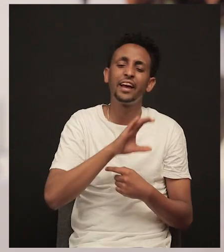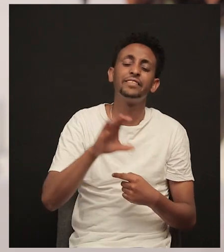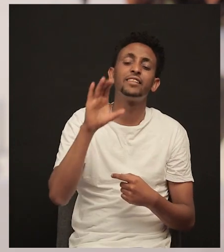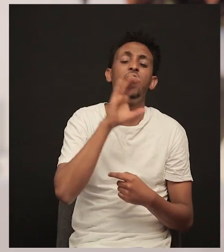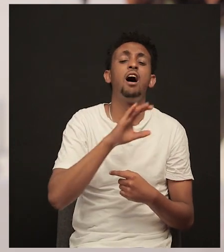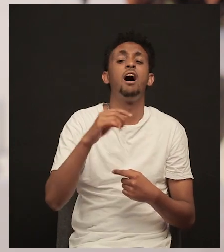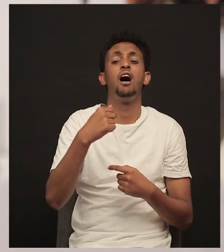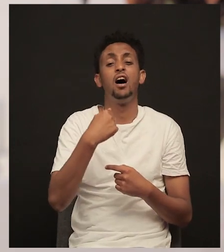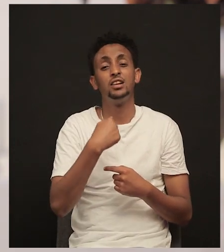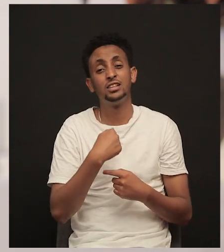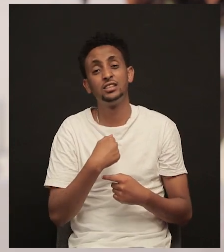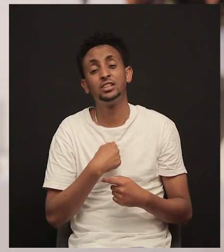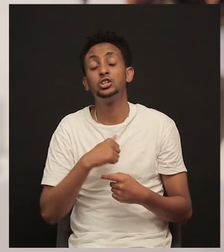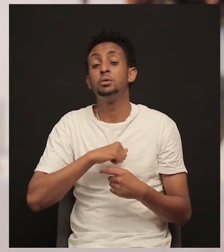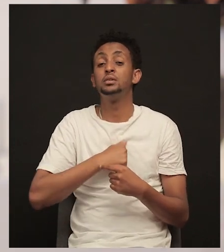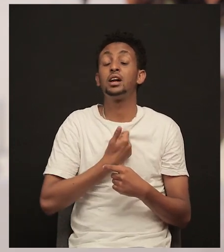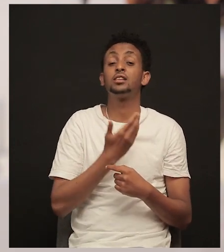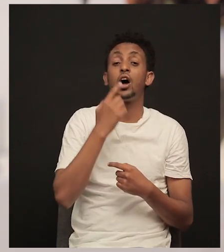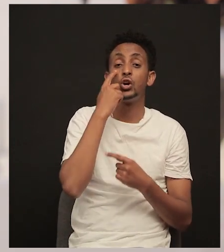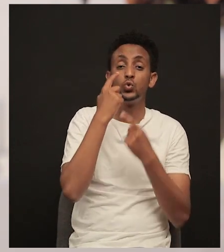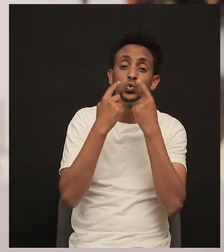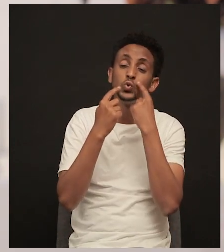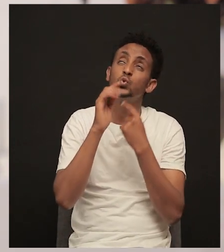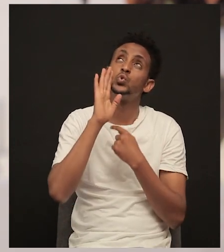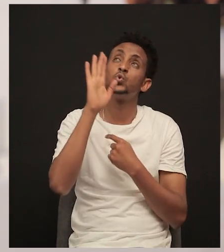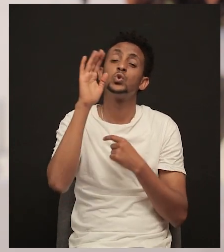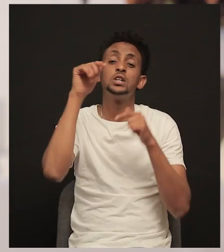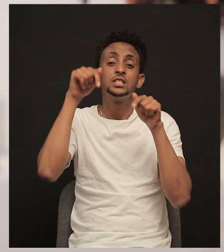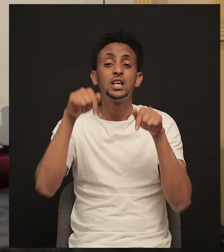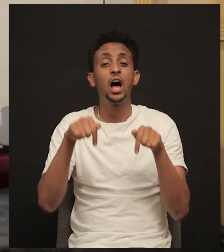አልሰለቸኝም ይፈልገኛል የምረታይኑ